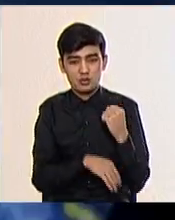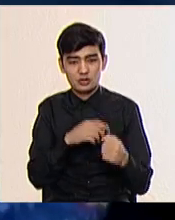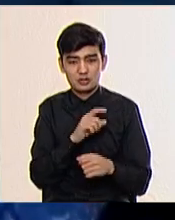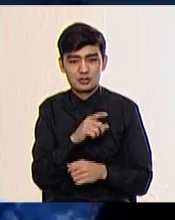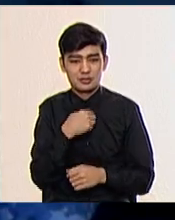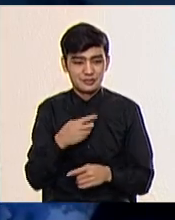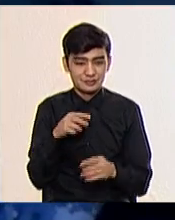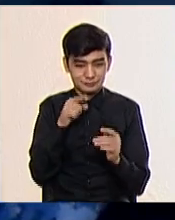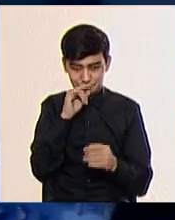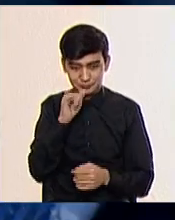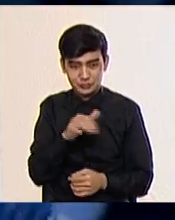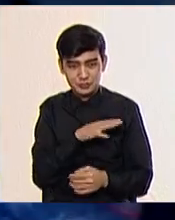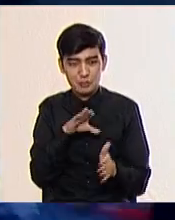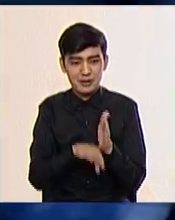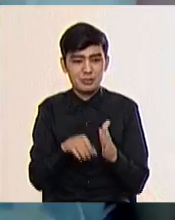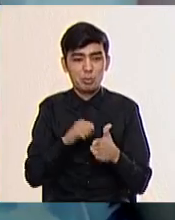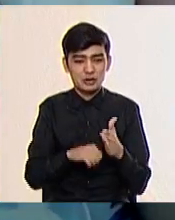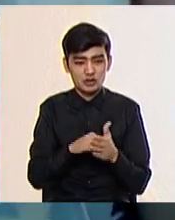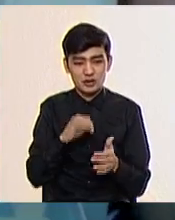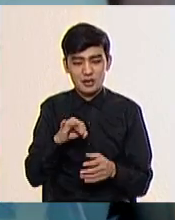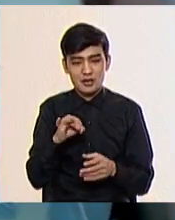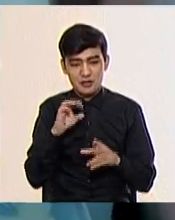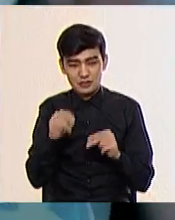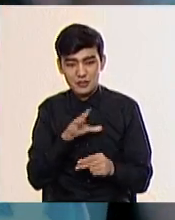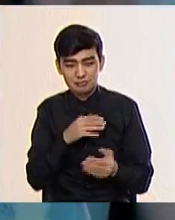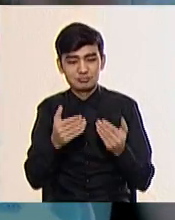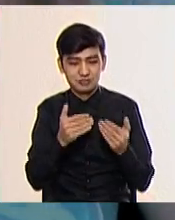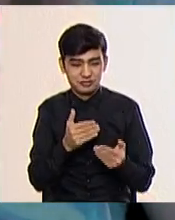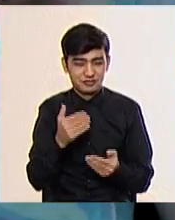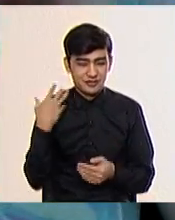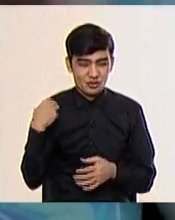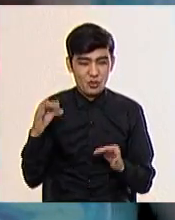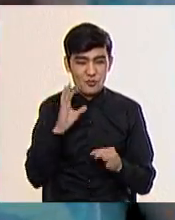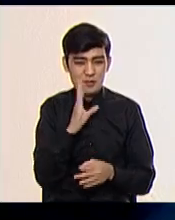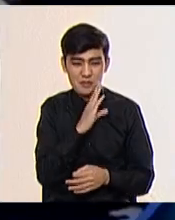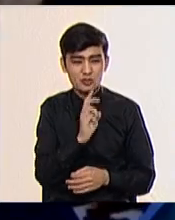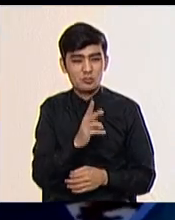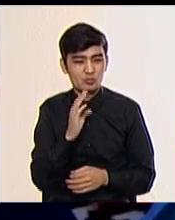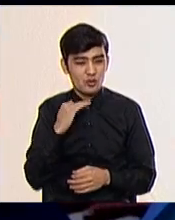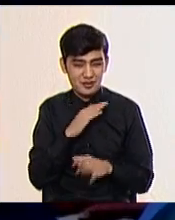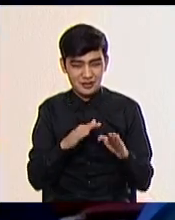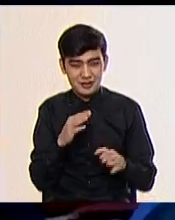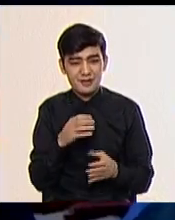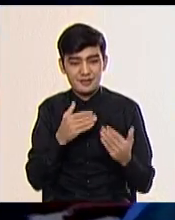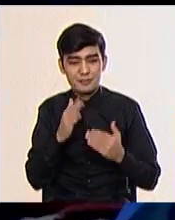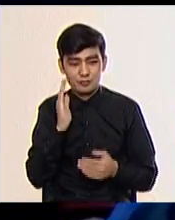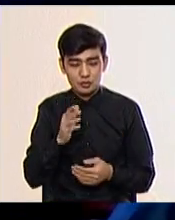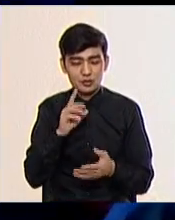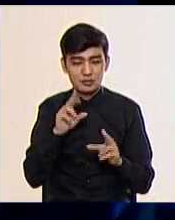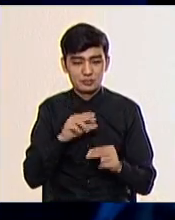не пустили в здание без объяснения причин, пообещав, что переговоры чиновников с многодетной матерью все-таки